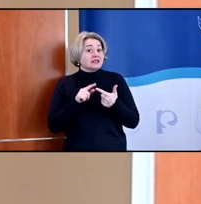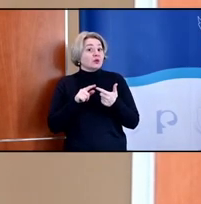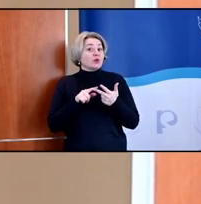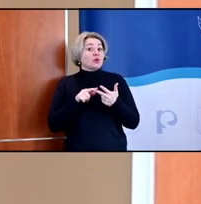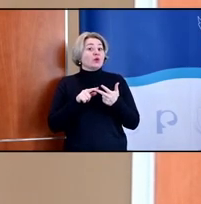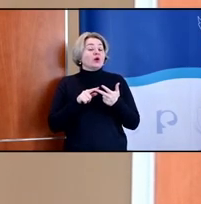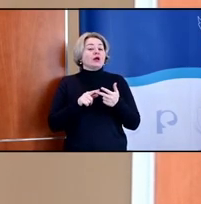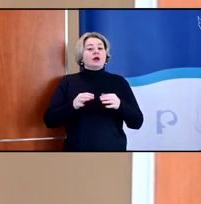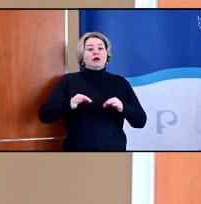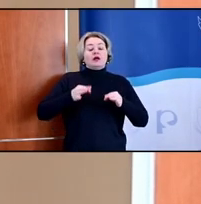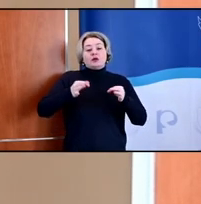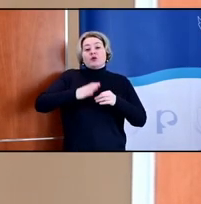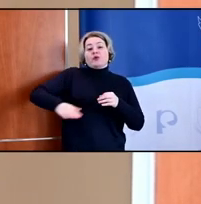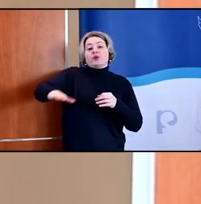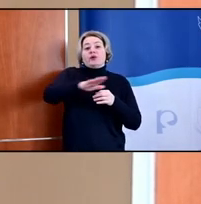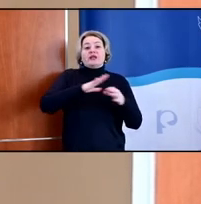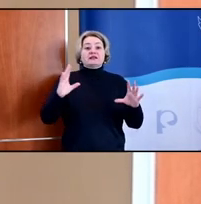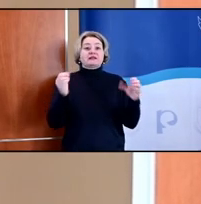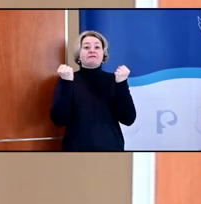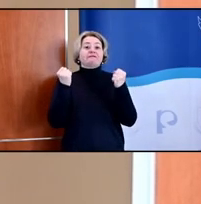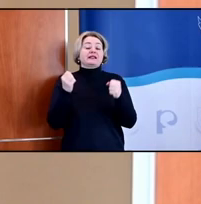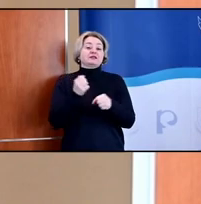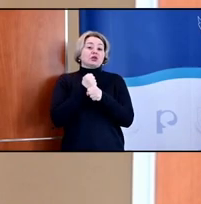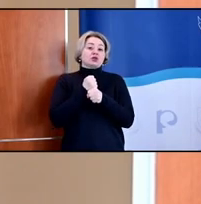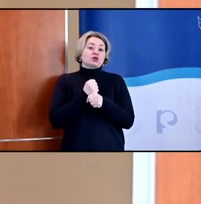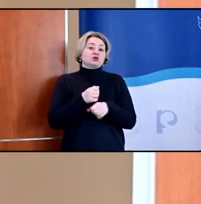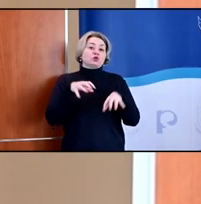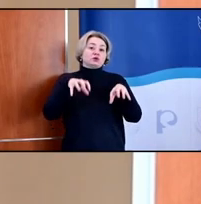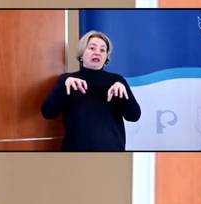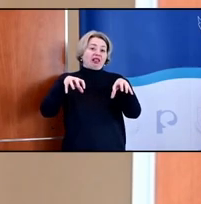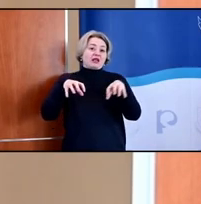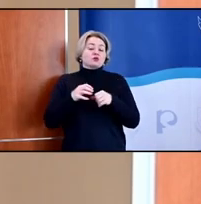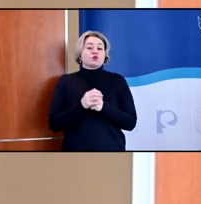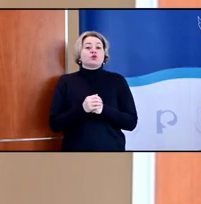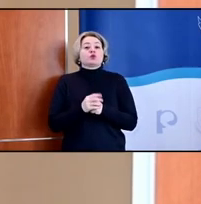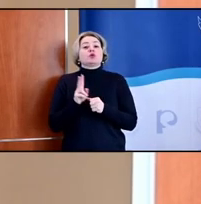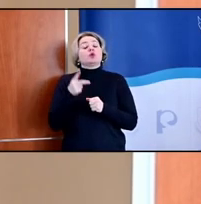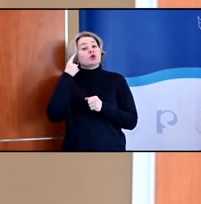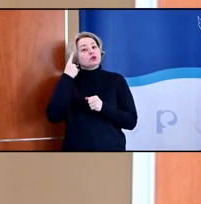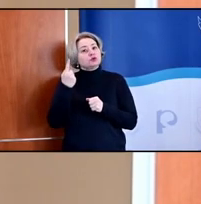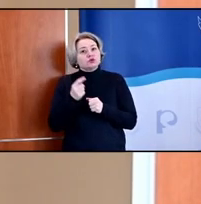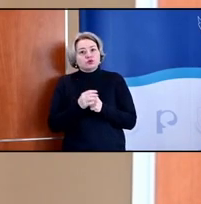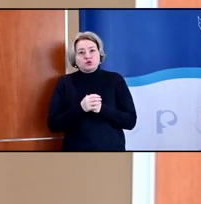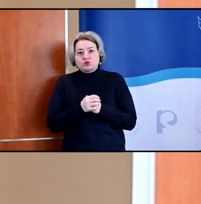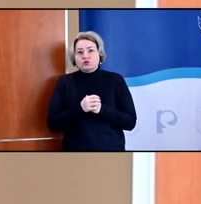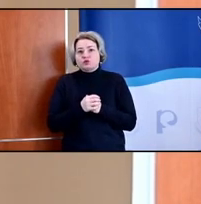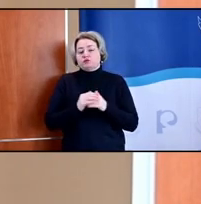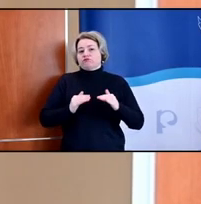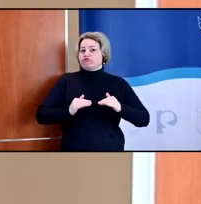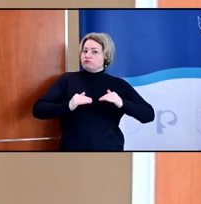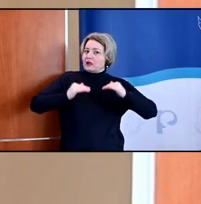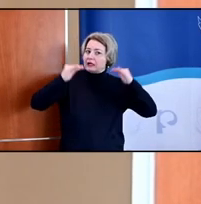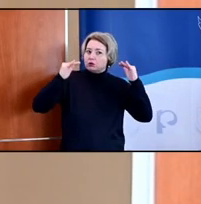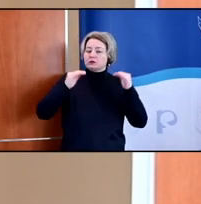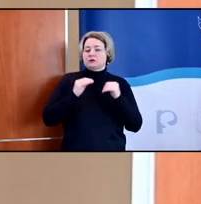környezeti fenntarthatósági tényezőkről hogy hogyan tud tudják hogyan tudnak abban